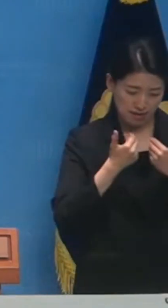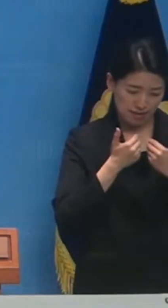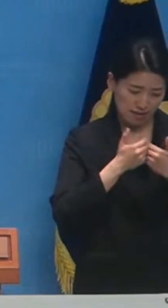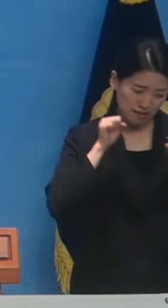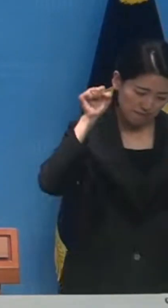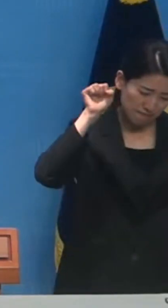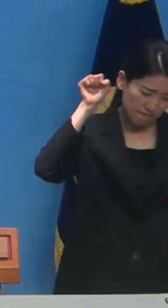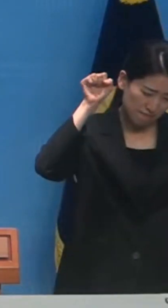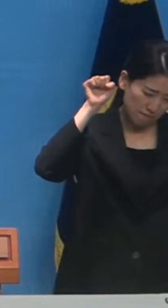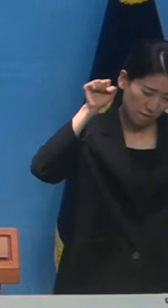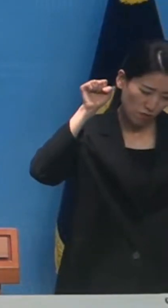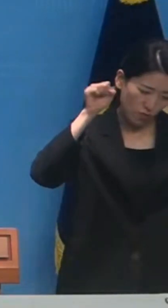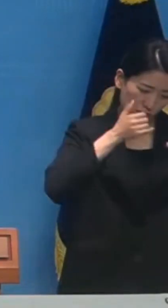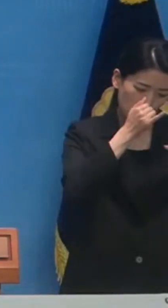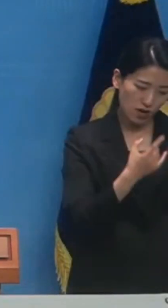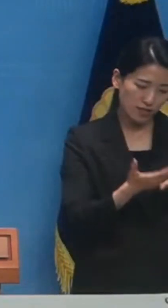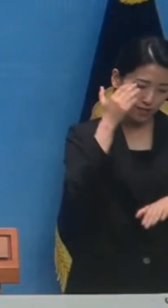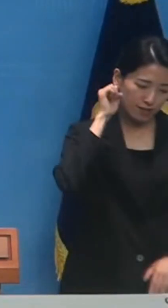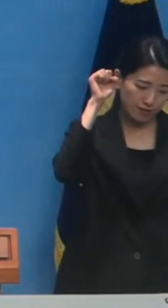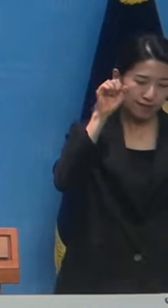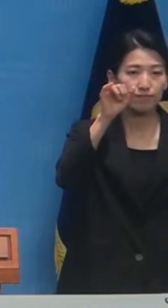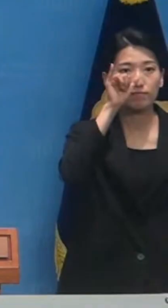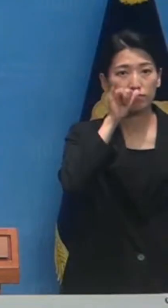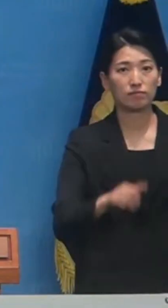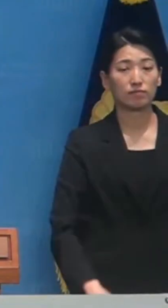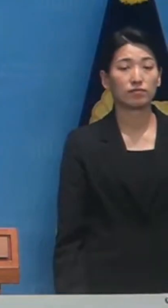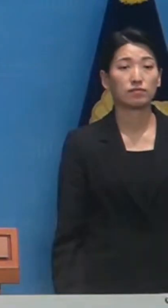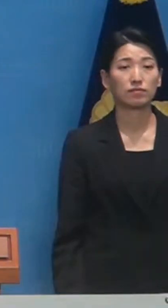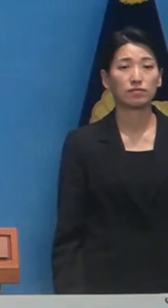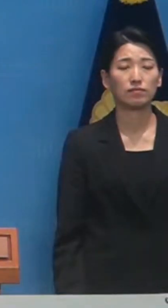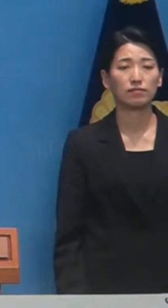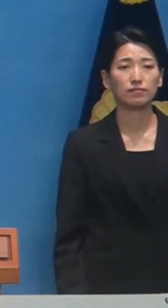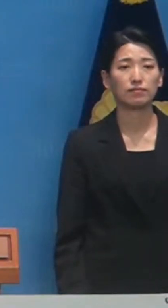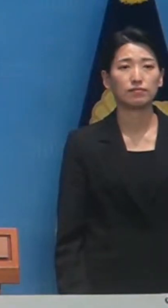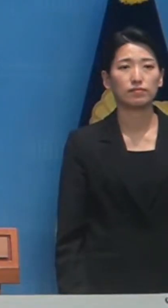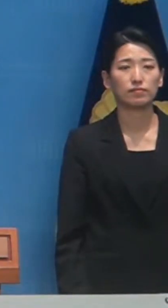계속해 왔고 또 지금도 진행 중에 있습니다.